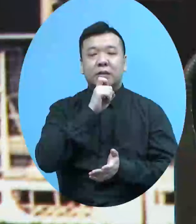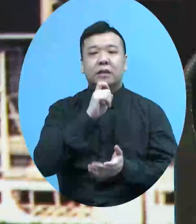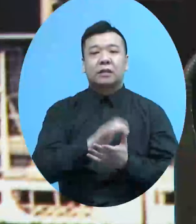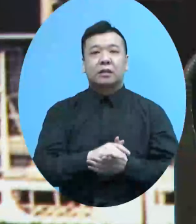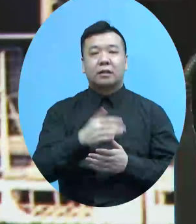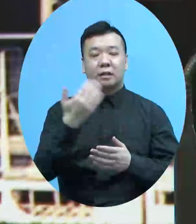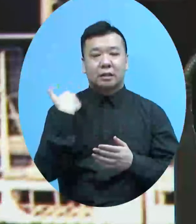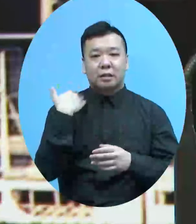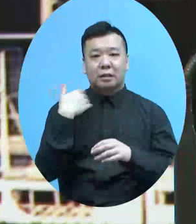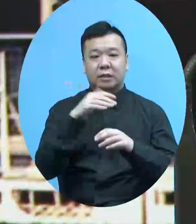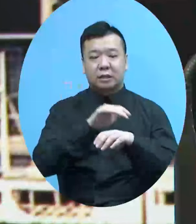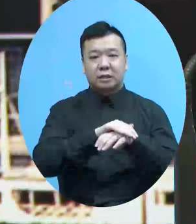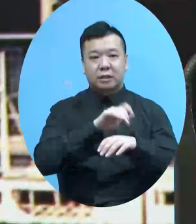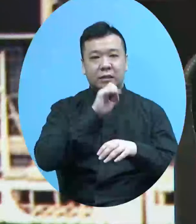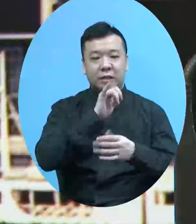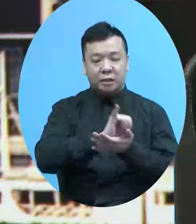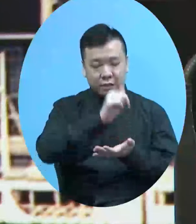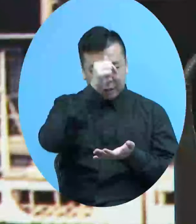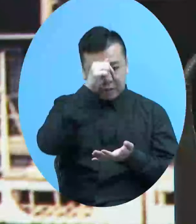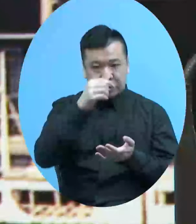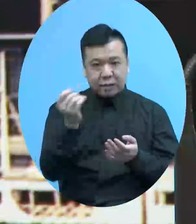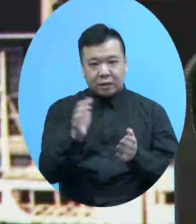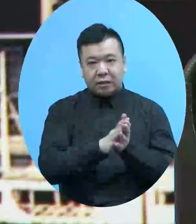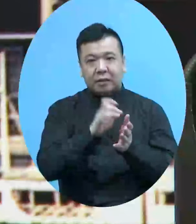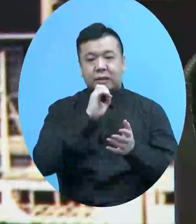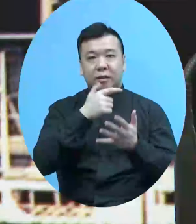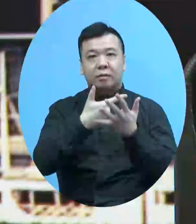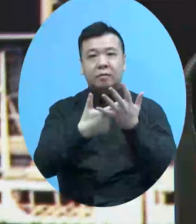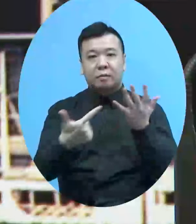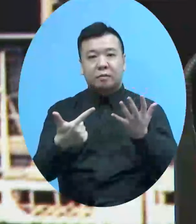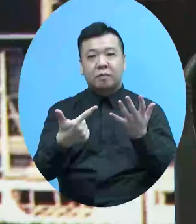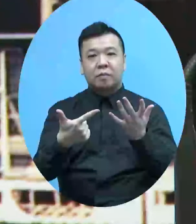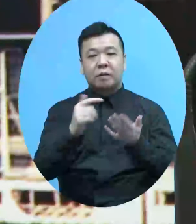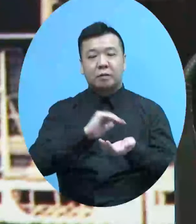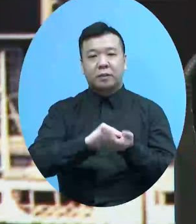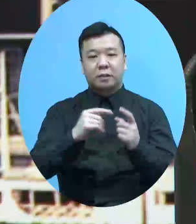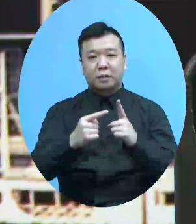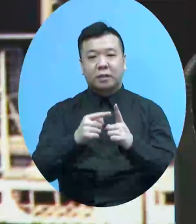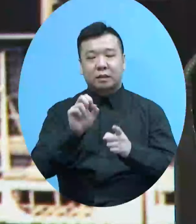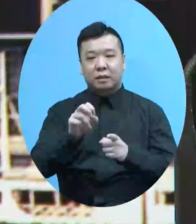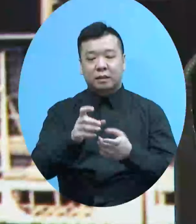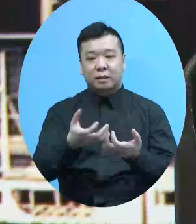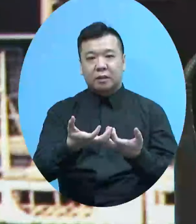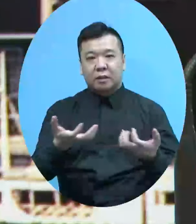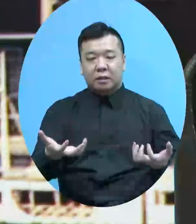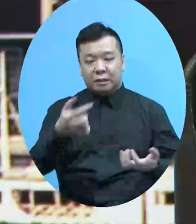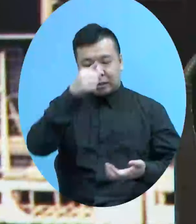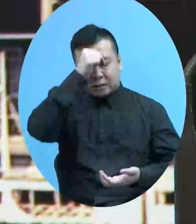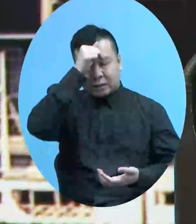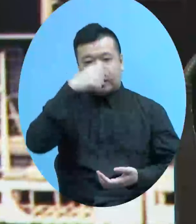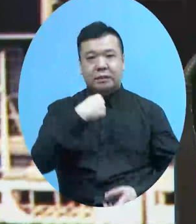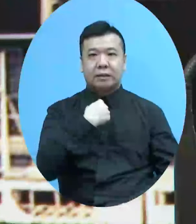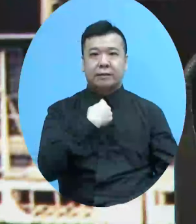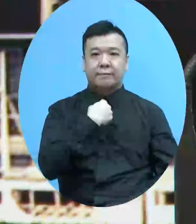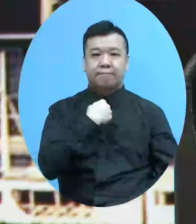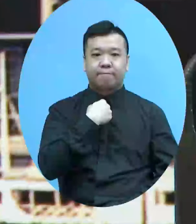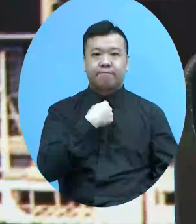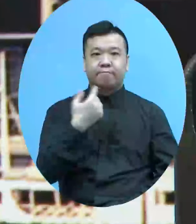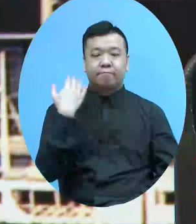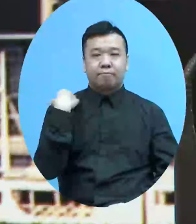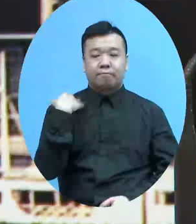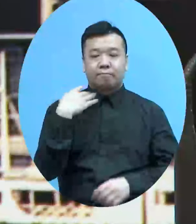仍然留院的個案我們現在有五十八位病人仍然需要接受隔離治療的那在過去